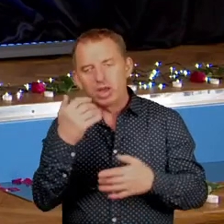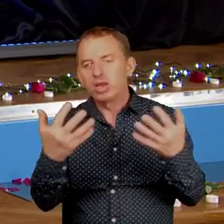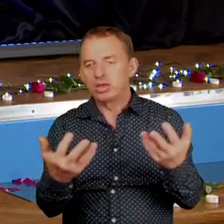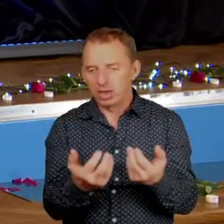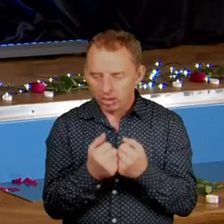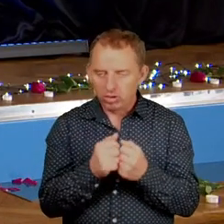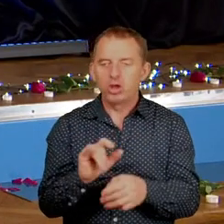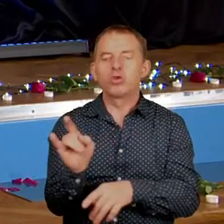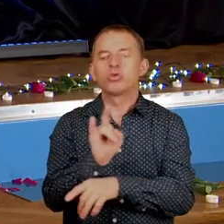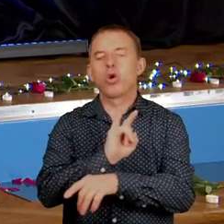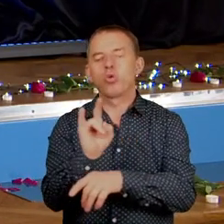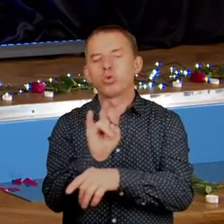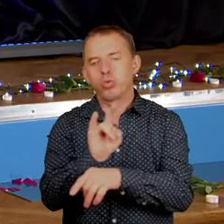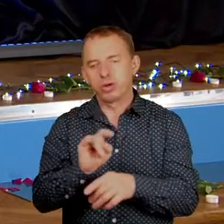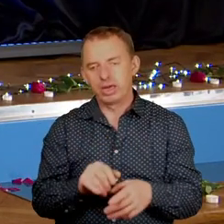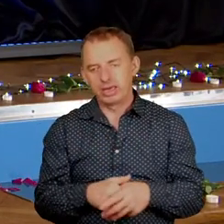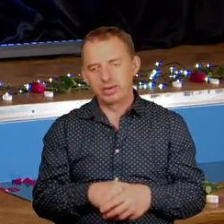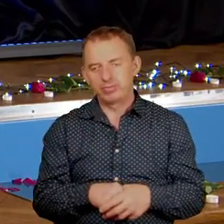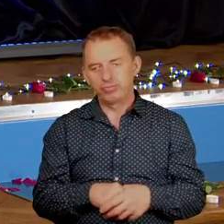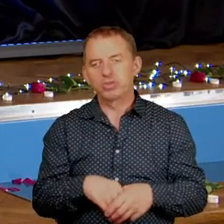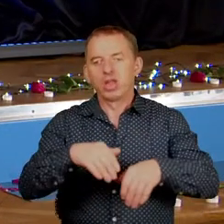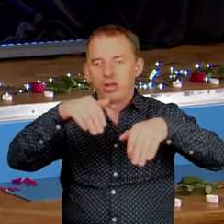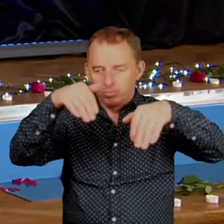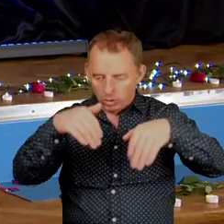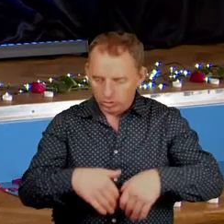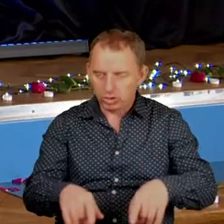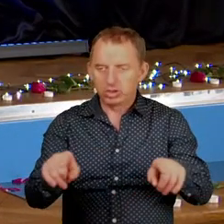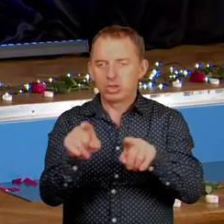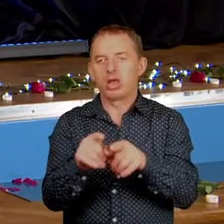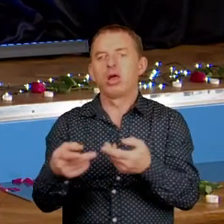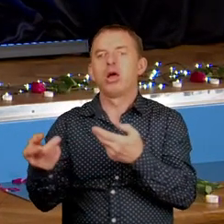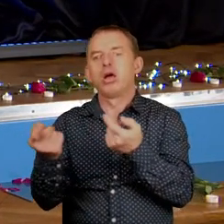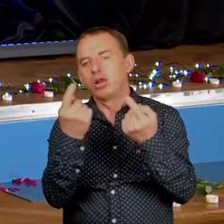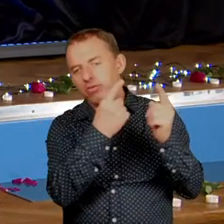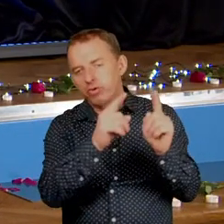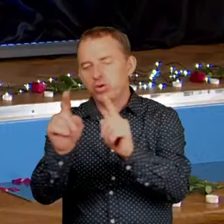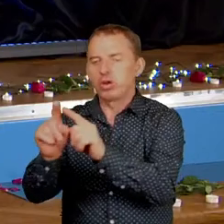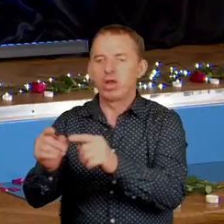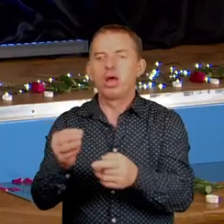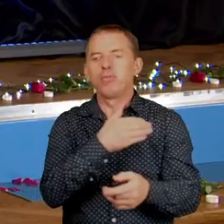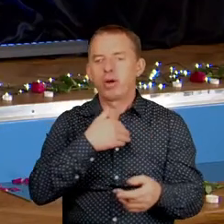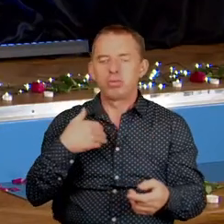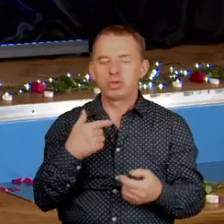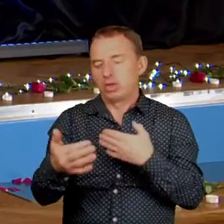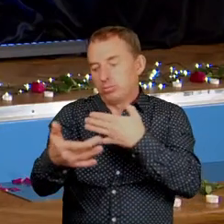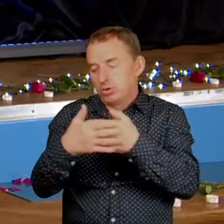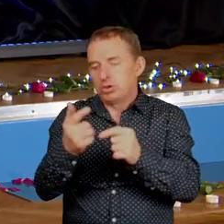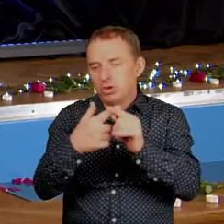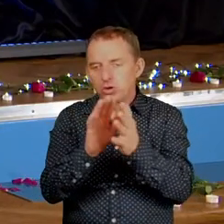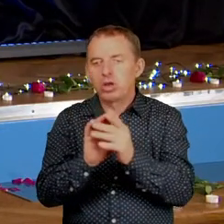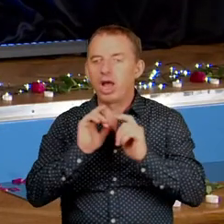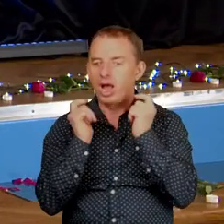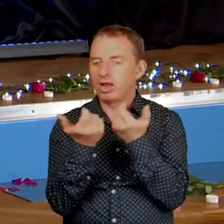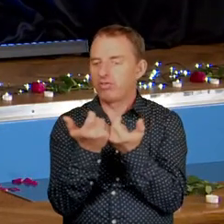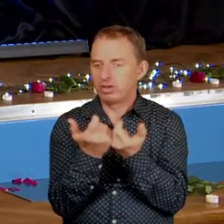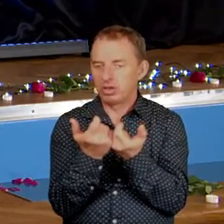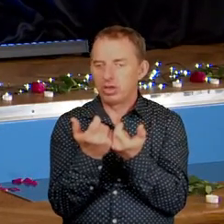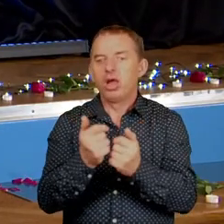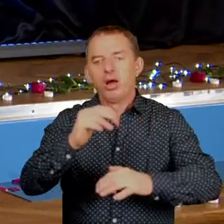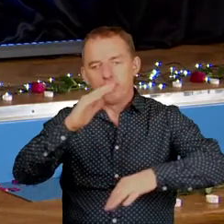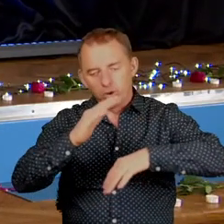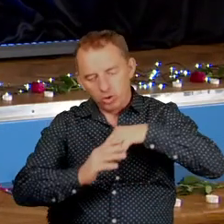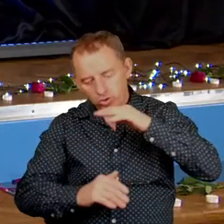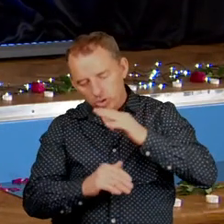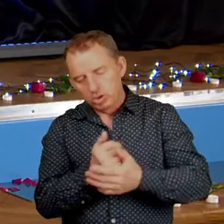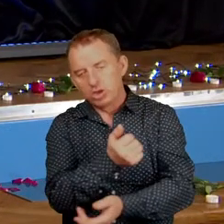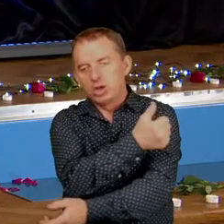na YouTube. Możecie też zwrócić się do pobliskiego Kościoła Adwentystów z prośbą o budujące